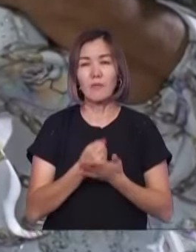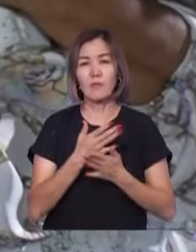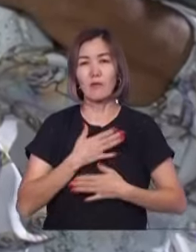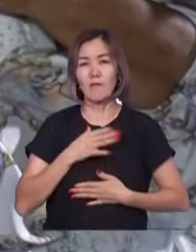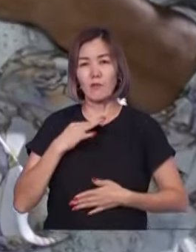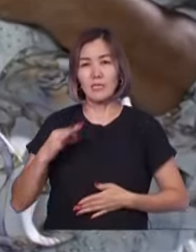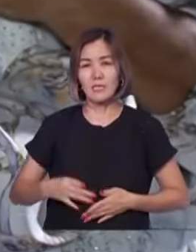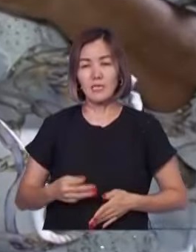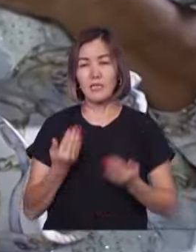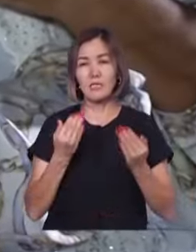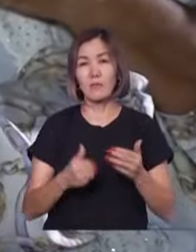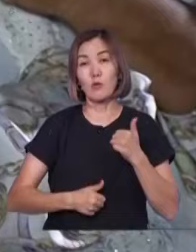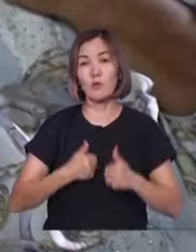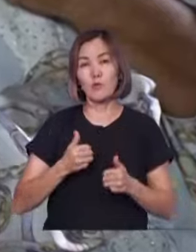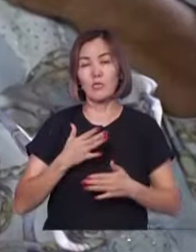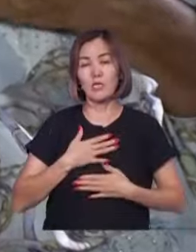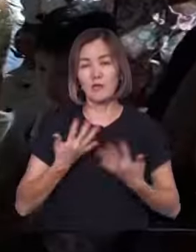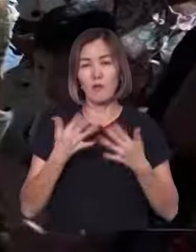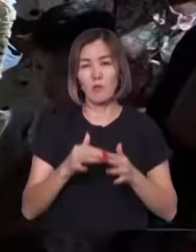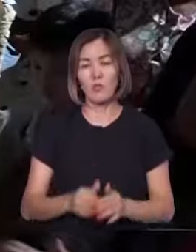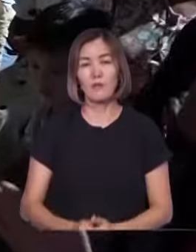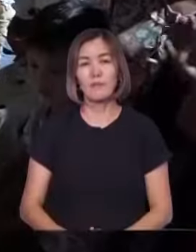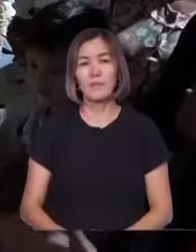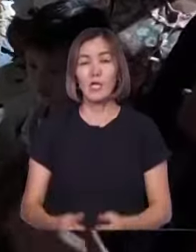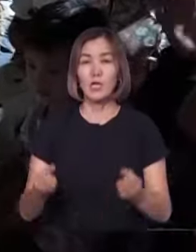сына ведь тепер он гордость нашего аула